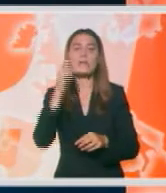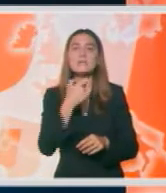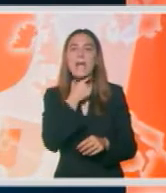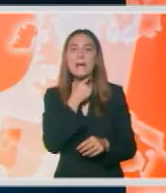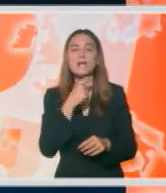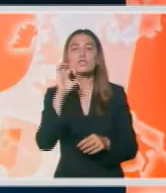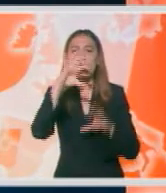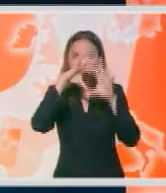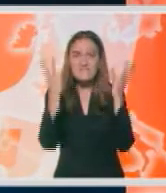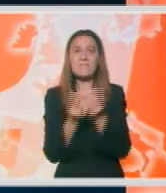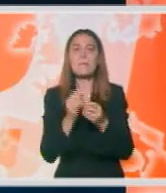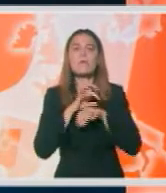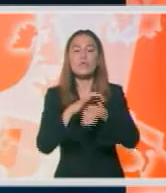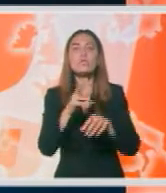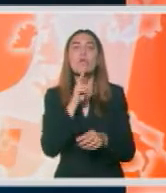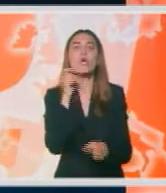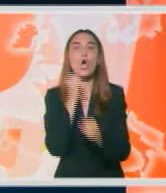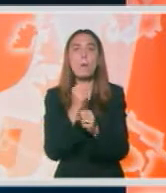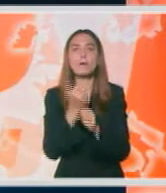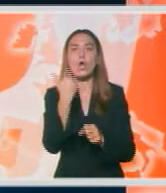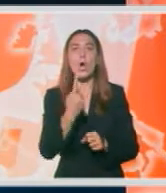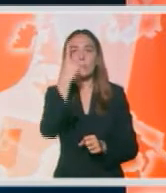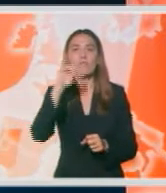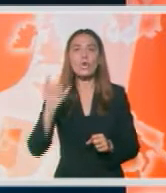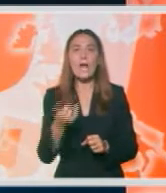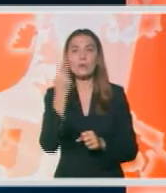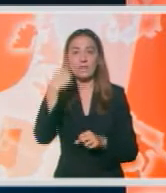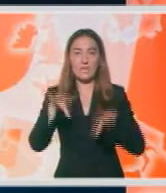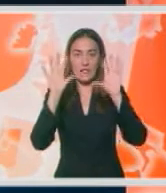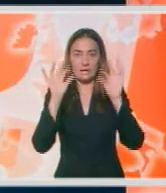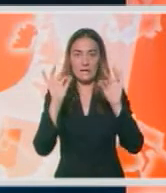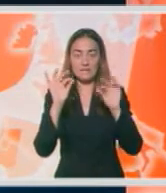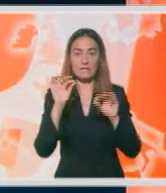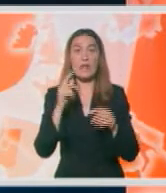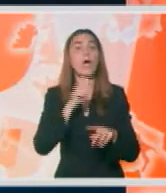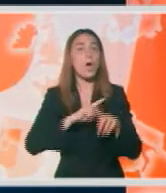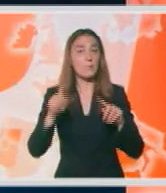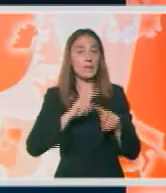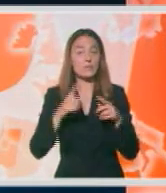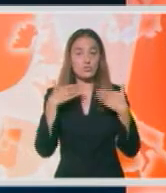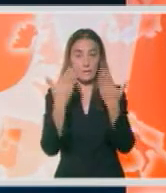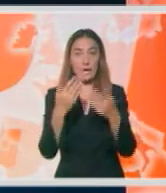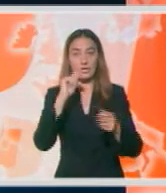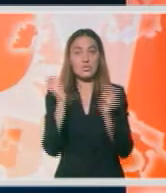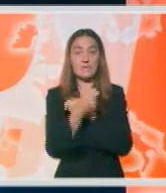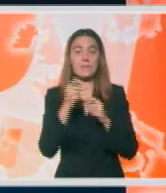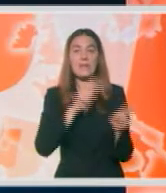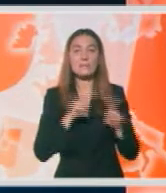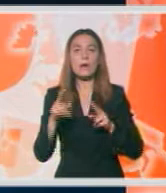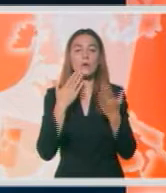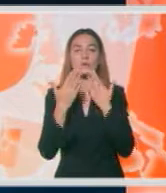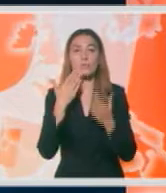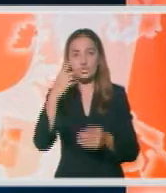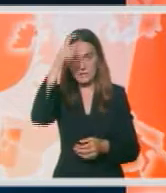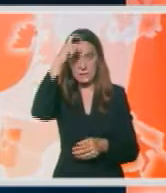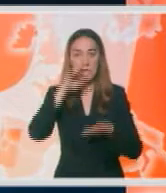agenciju o svim funkcijama koje obavljaju od 1. januara 2010. Obrazlažući predložene izmene zakona u Skupštini